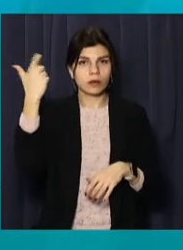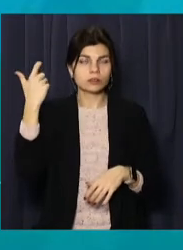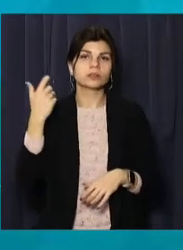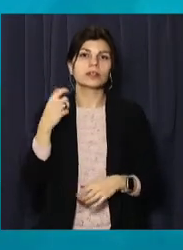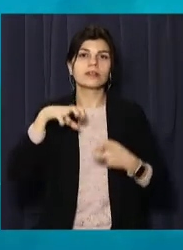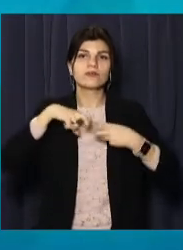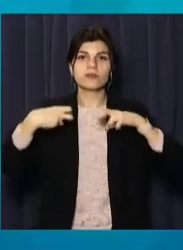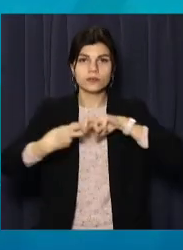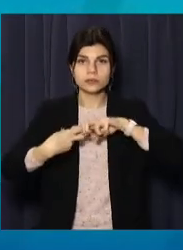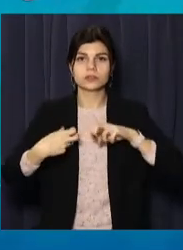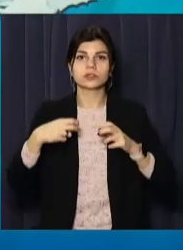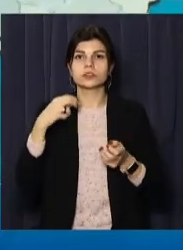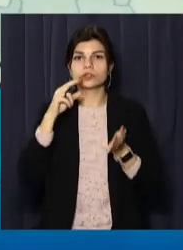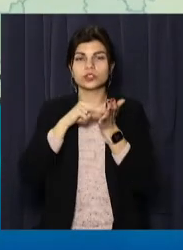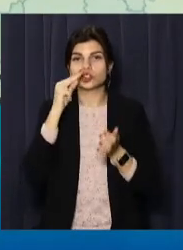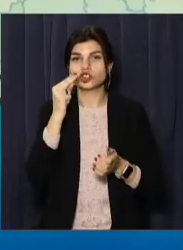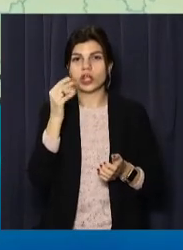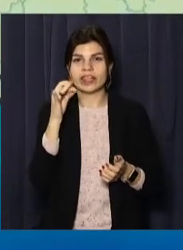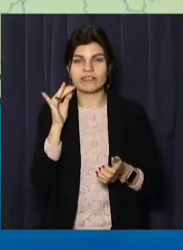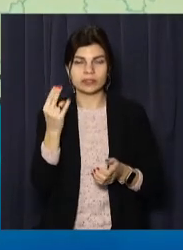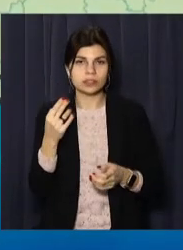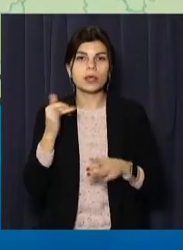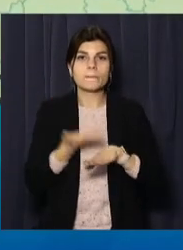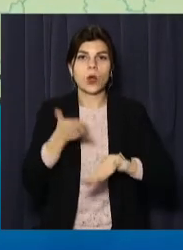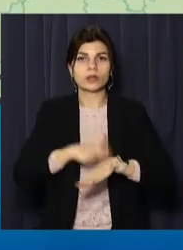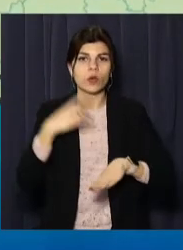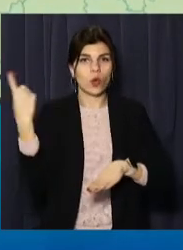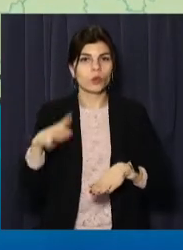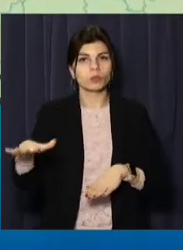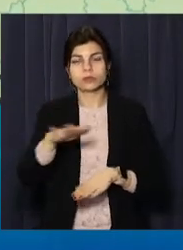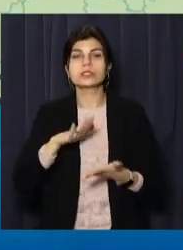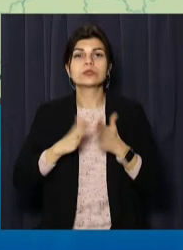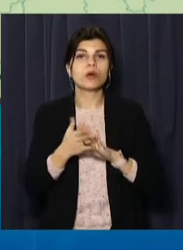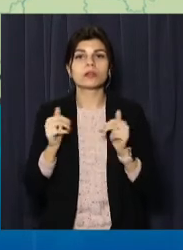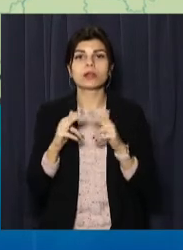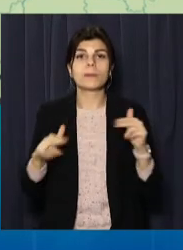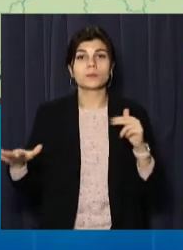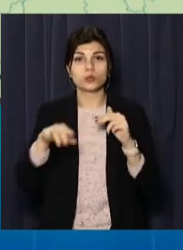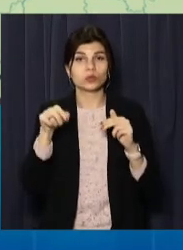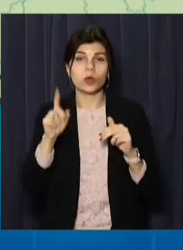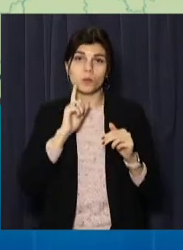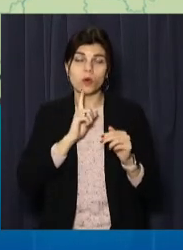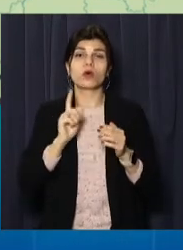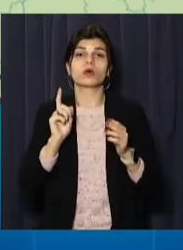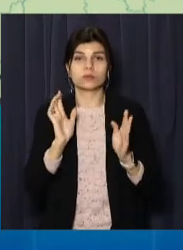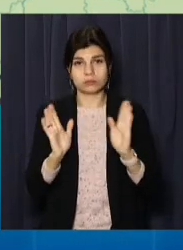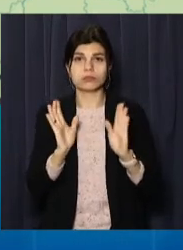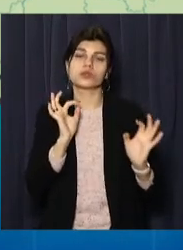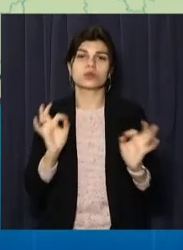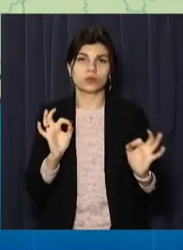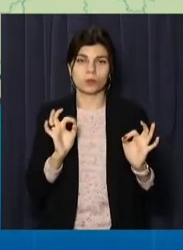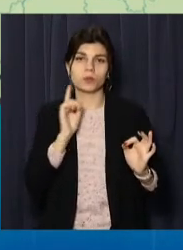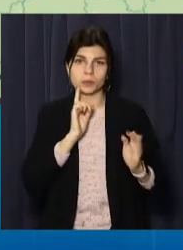Харківській, Івано-Франківській, Чернівецькій і Полтавській областях. Ситуація на Дніпропетровщині відповідає